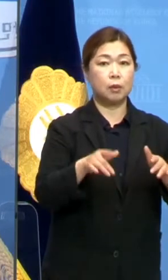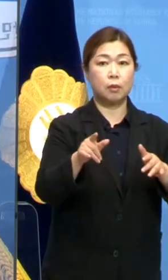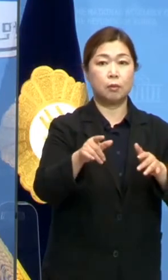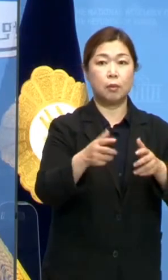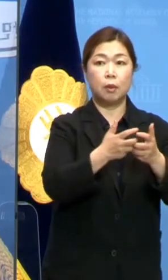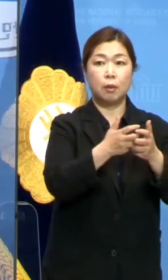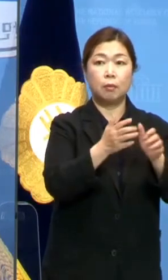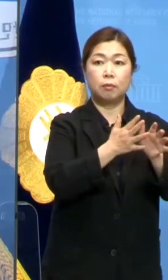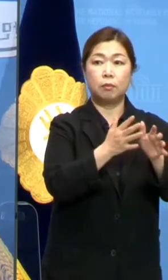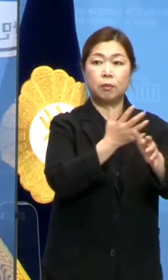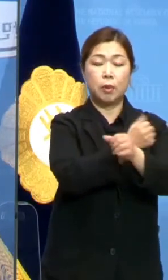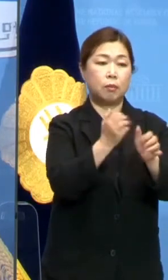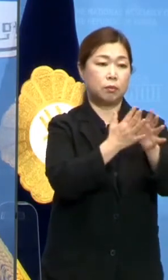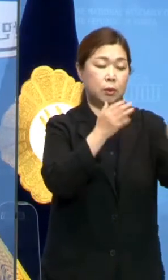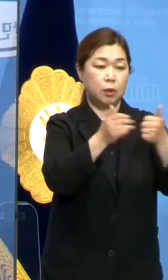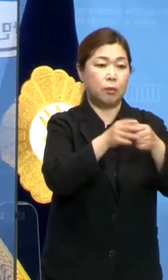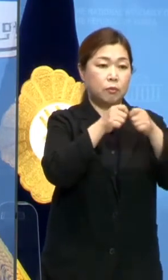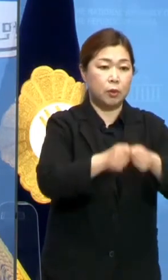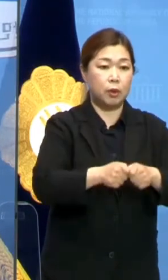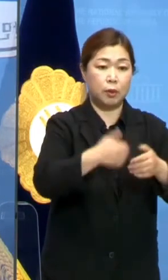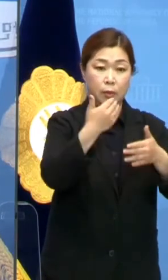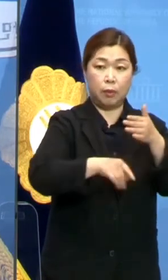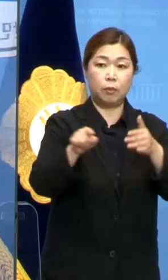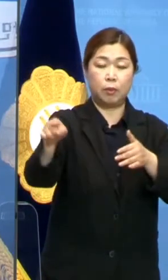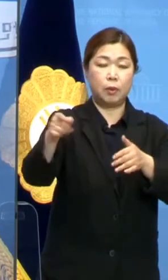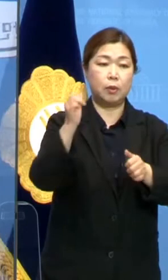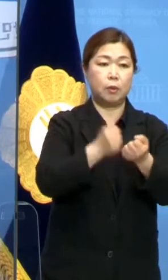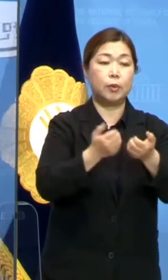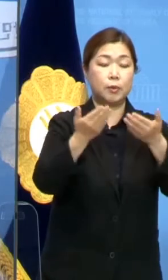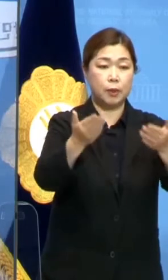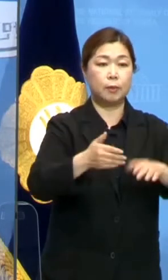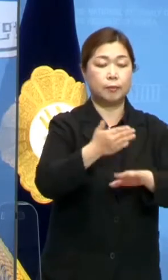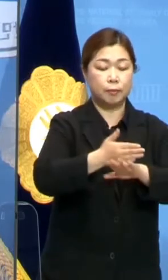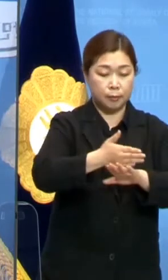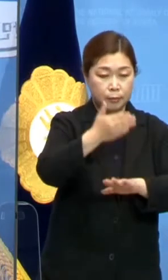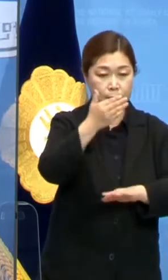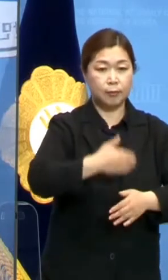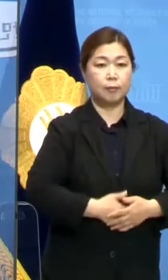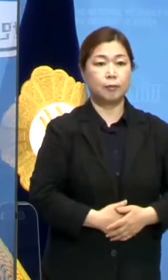정론관이 많이 밀려 있어서 구체적인 내용은 빼불로 대신하겠습니다. 감사합니다.